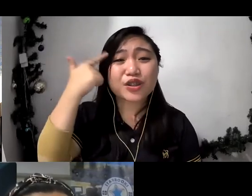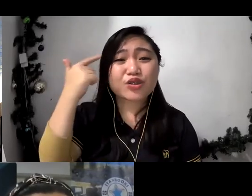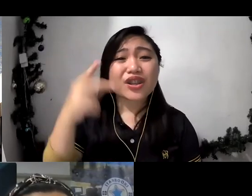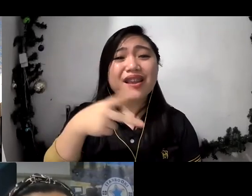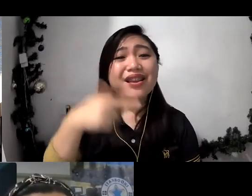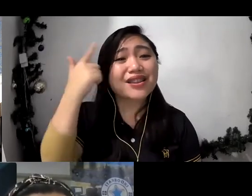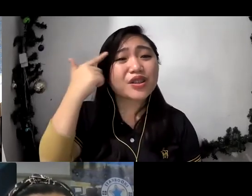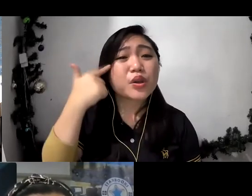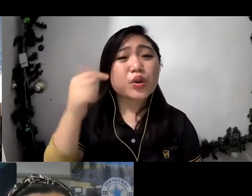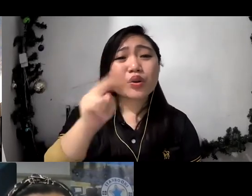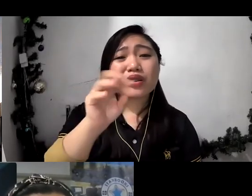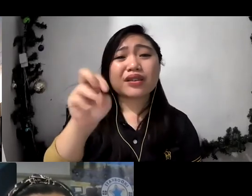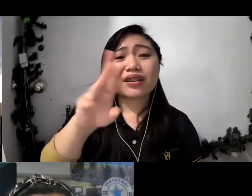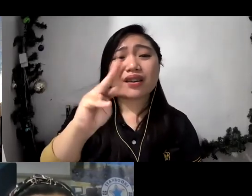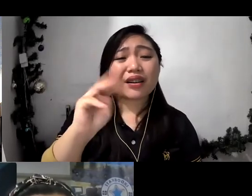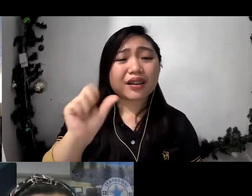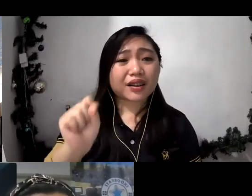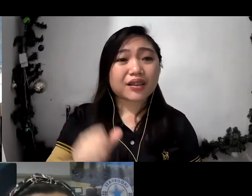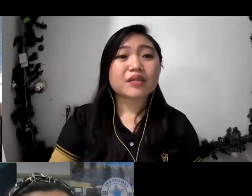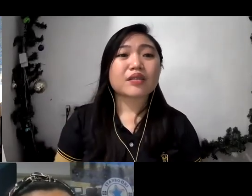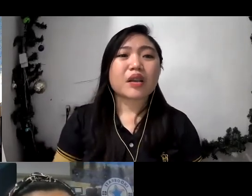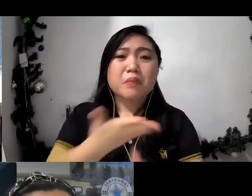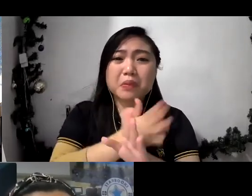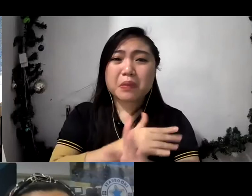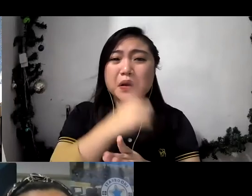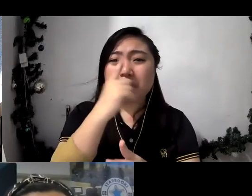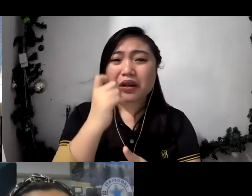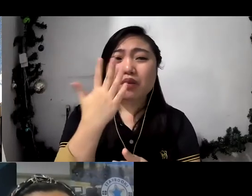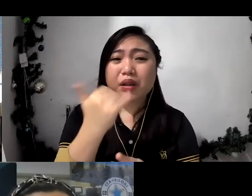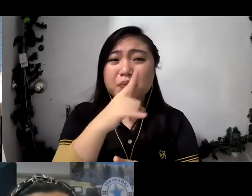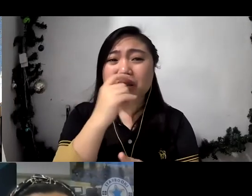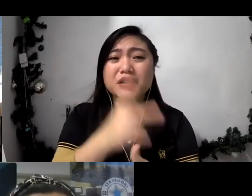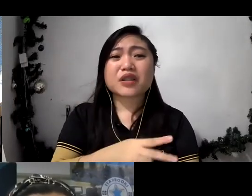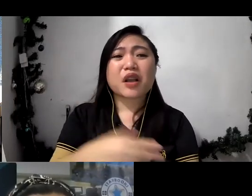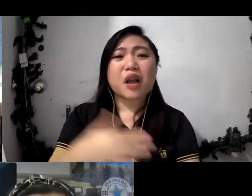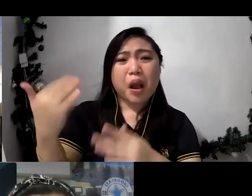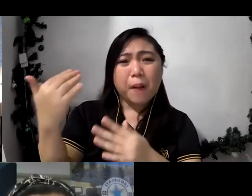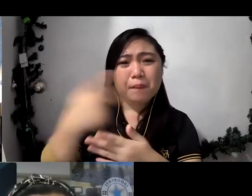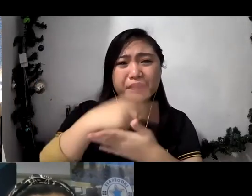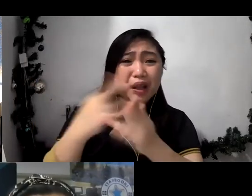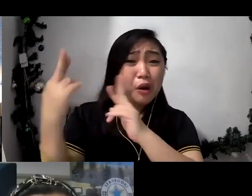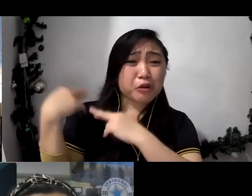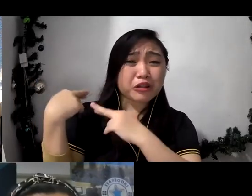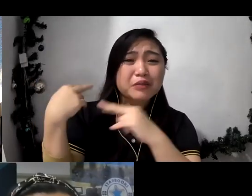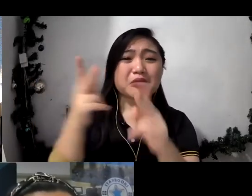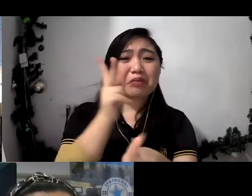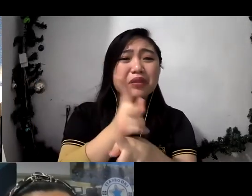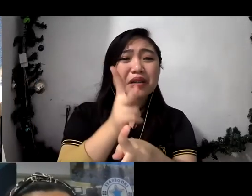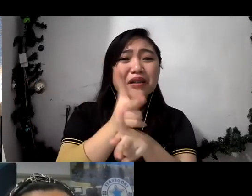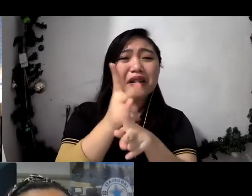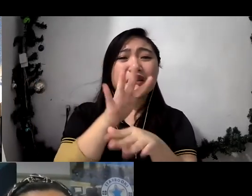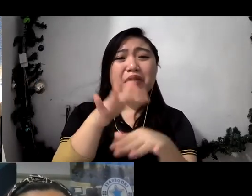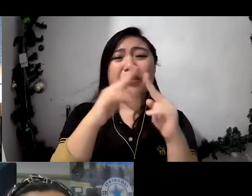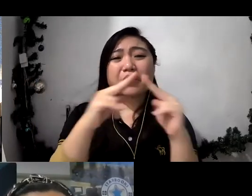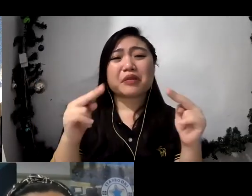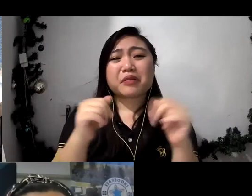na nagsasabing kahit nilikas ka na, babalik ka sa bahay mo because part of your gender norm as men ay bantayan mo yung property and lives,